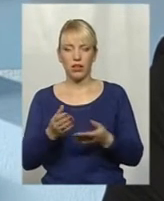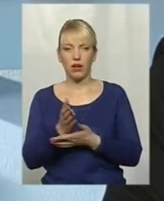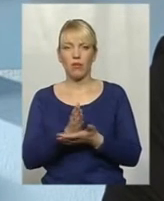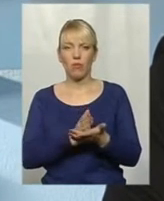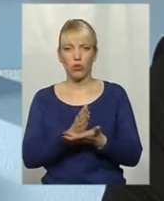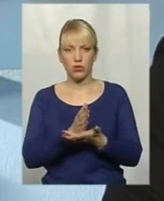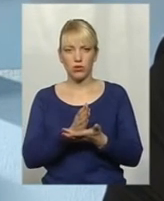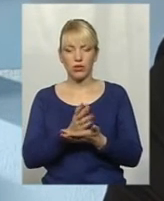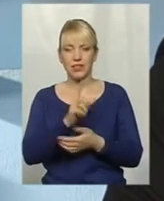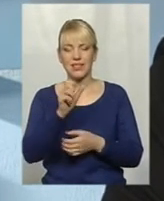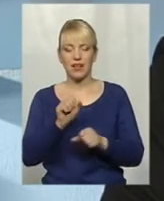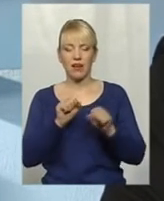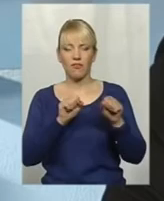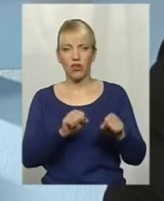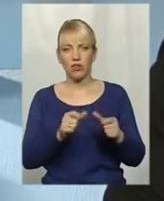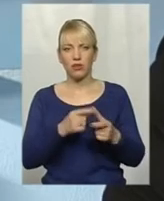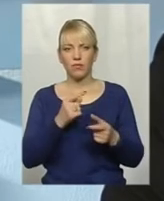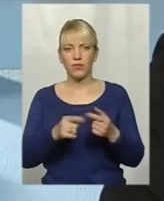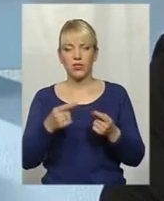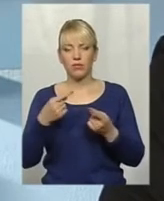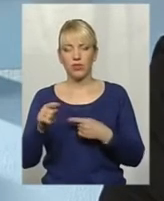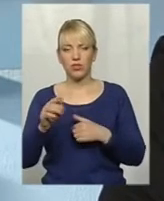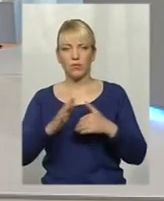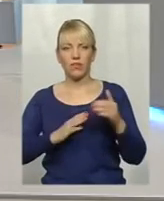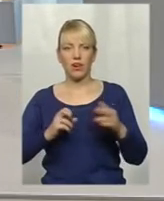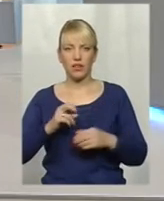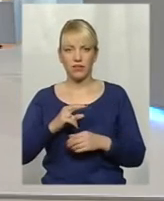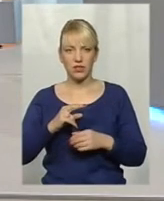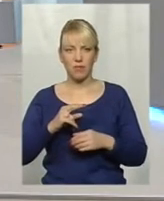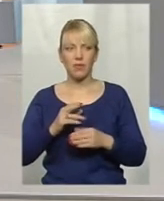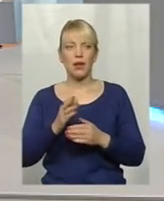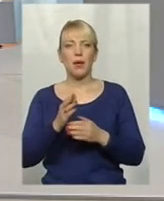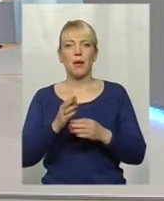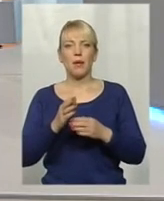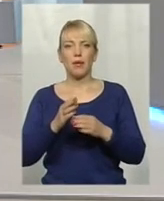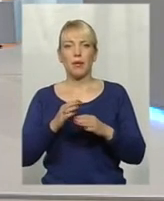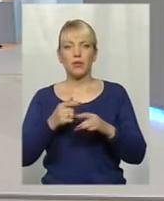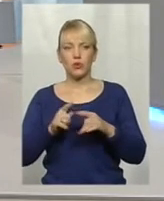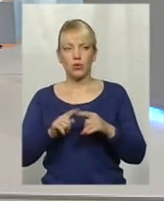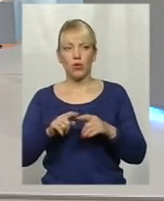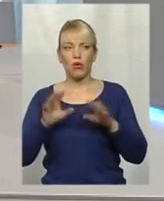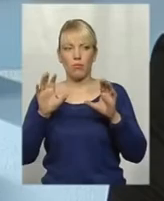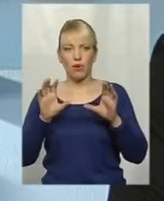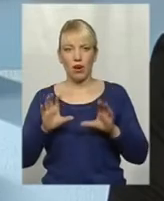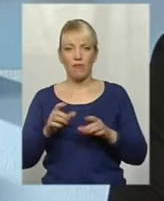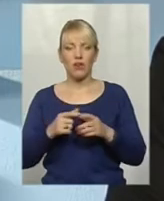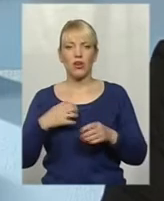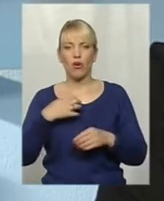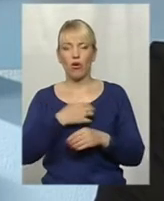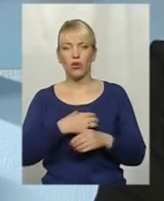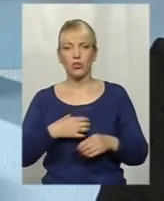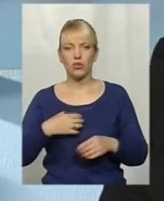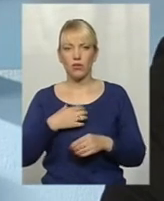з адвокатом чи іншим фахівцем права. І суб'єктами, основними